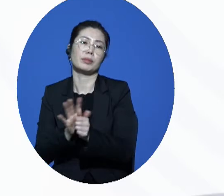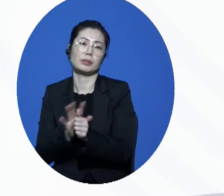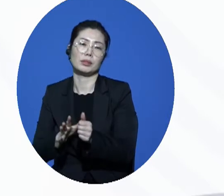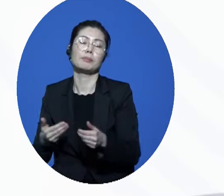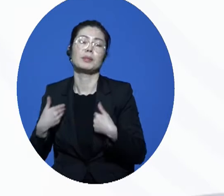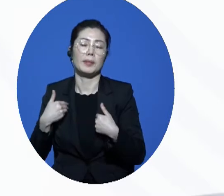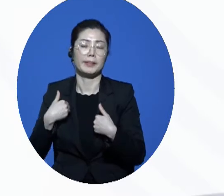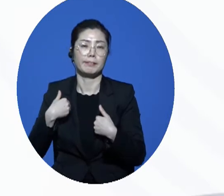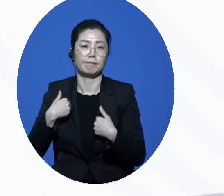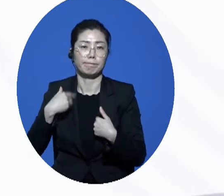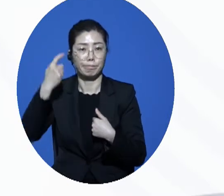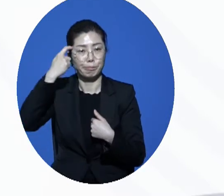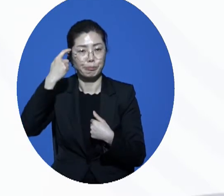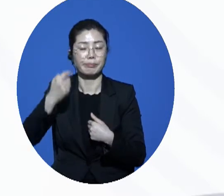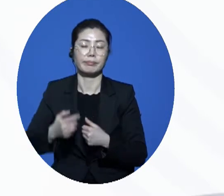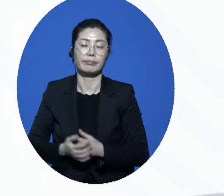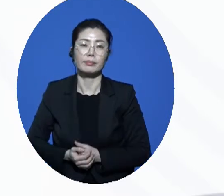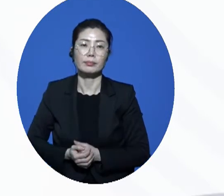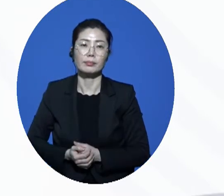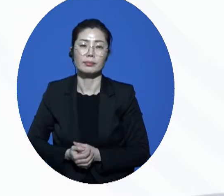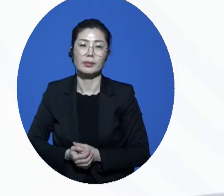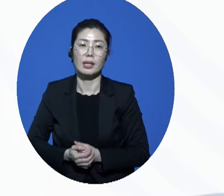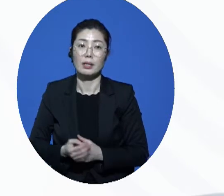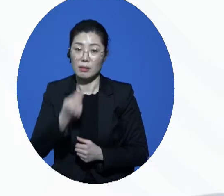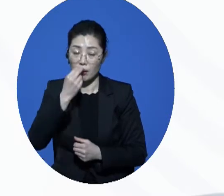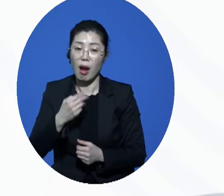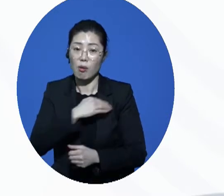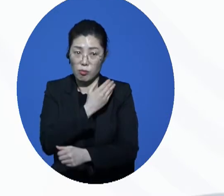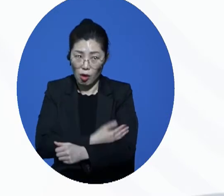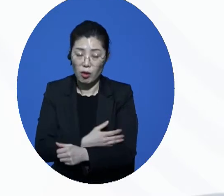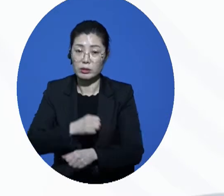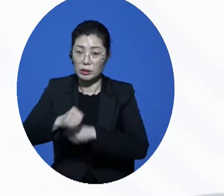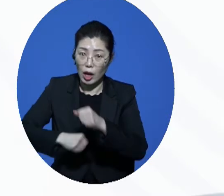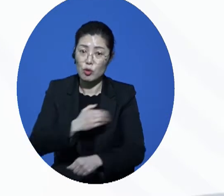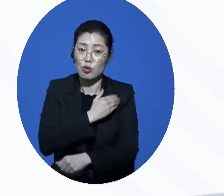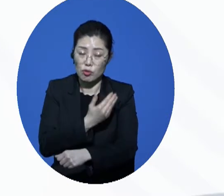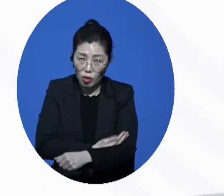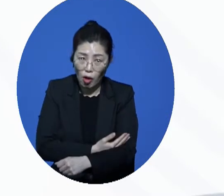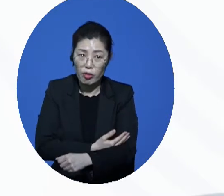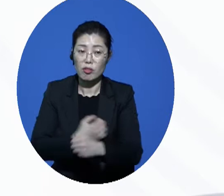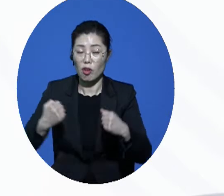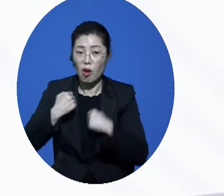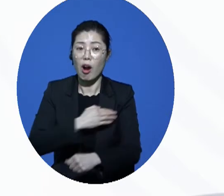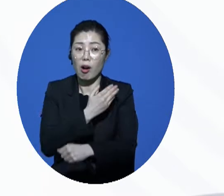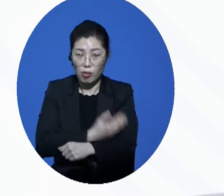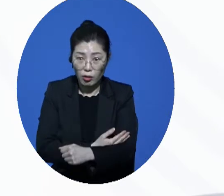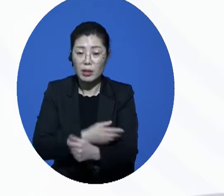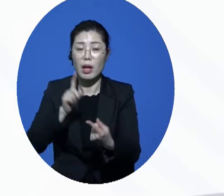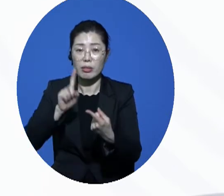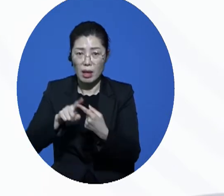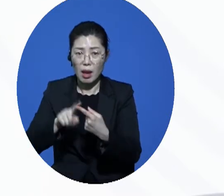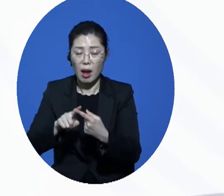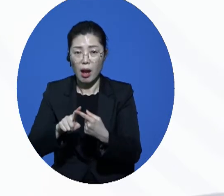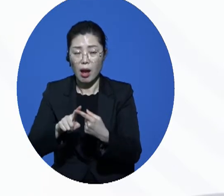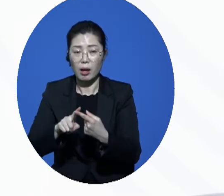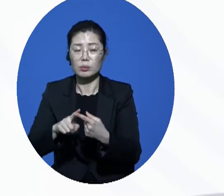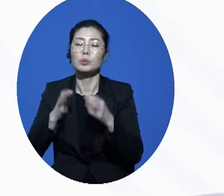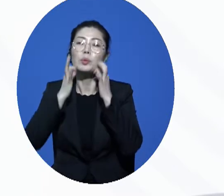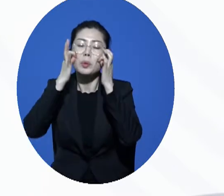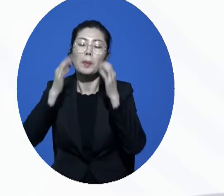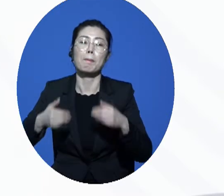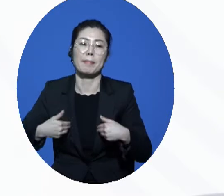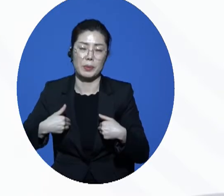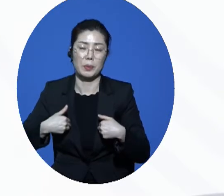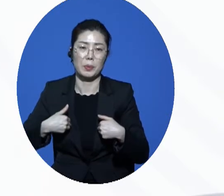점입니다. 그리고 생명권과 건강권과 자유권에 대한 이것을 회복할 수 있는 그런 노력이 필요하다는